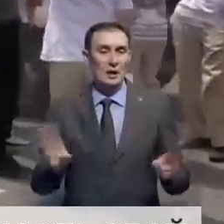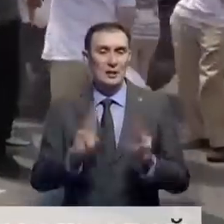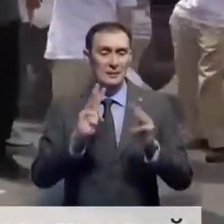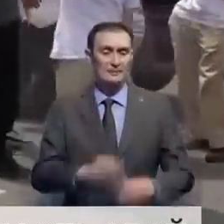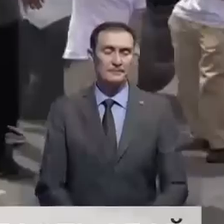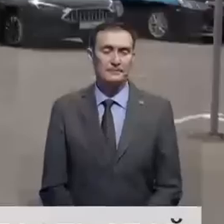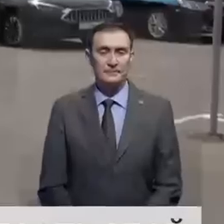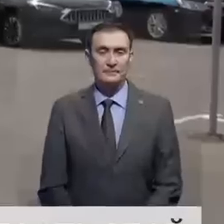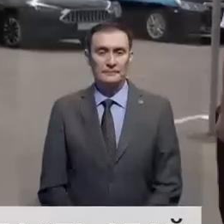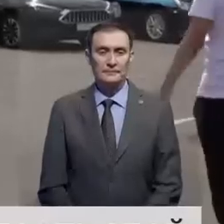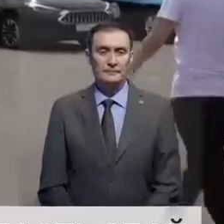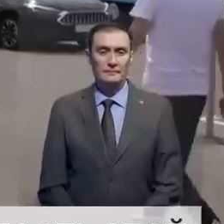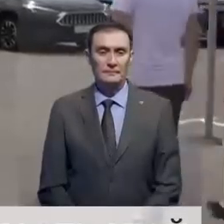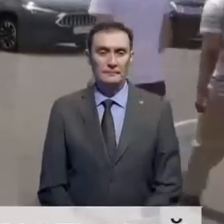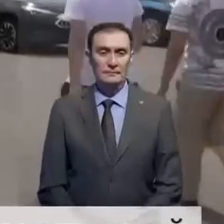стихией